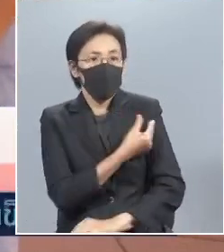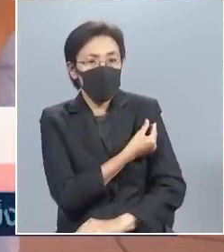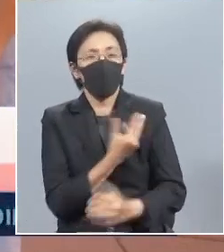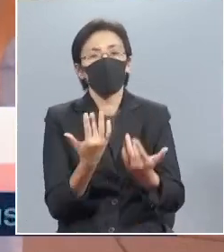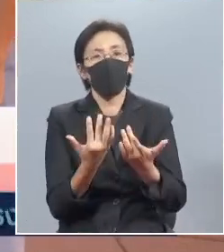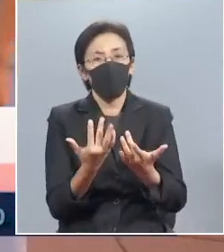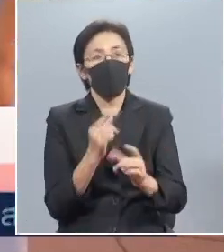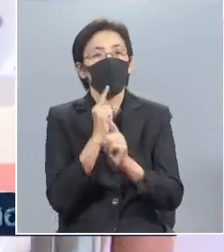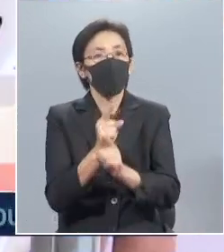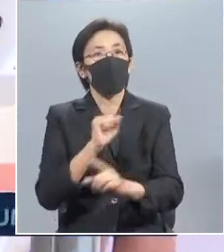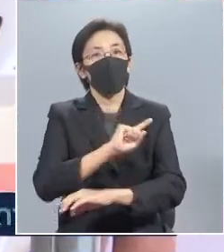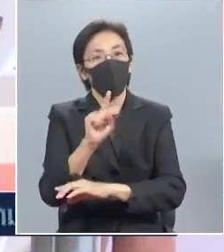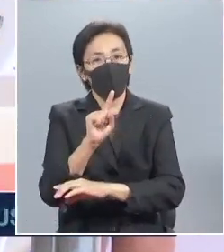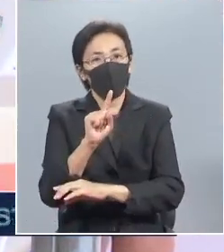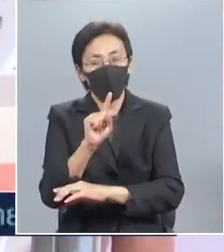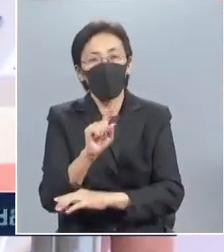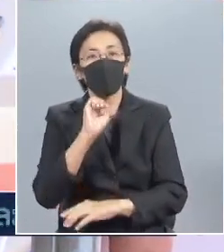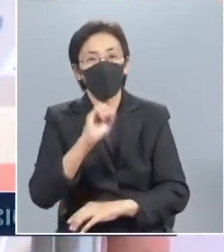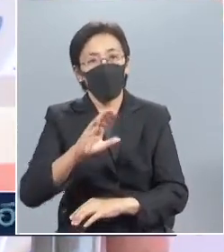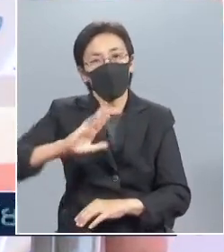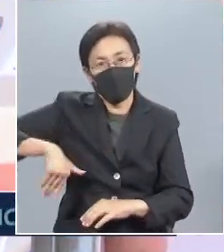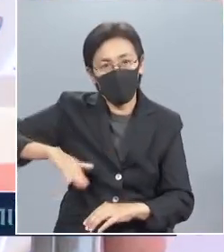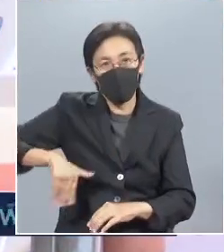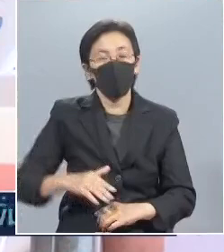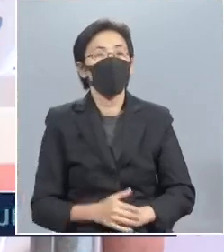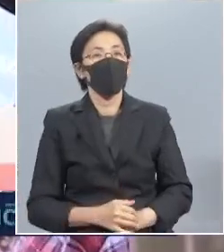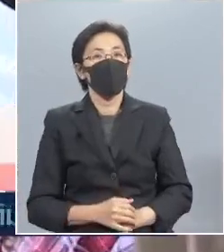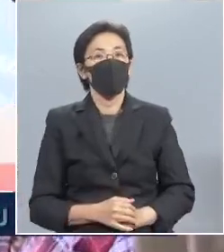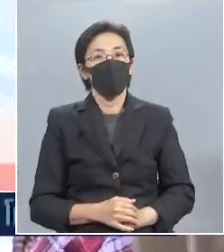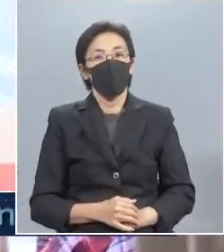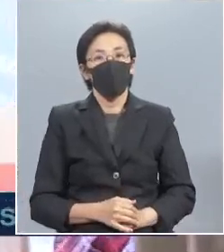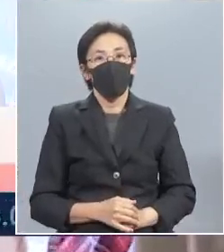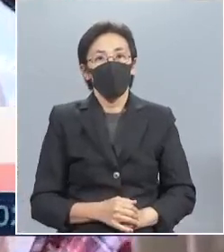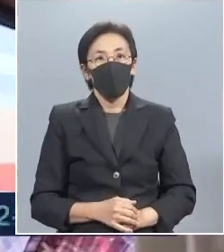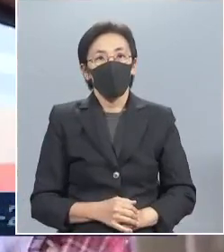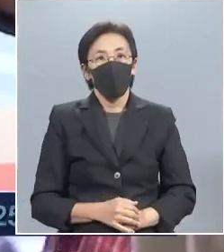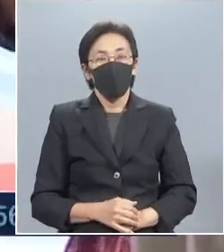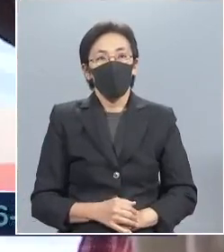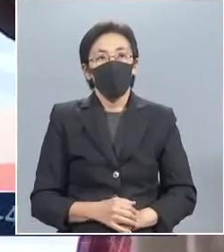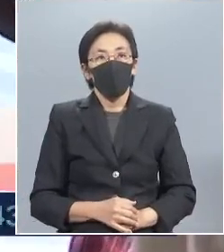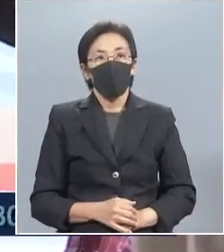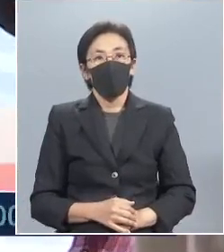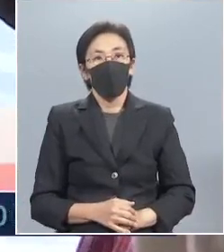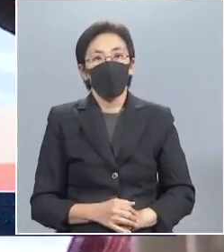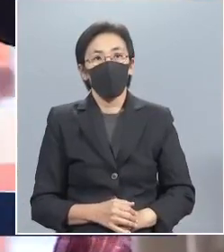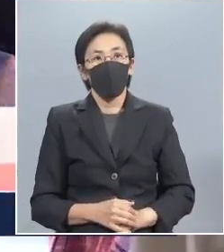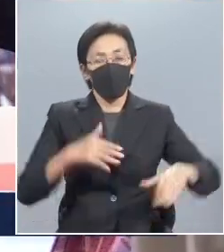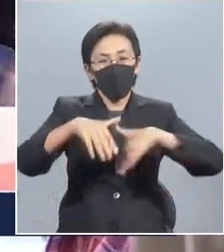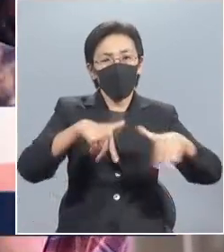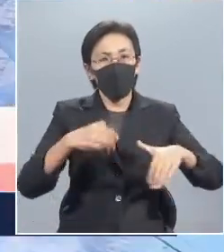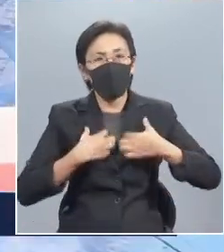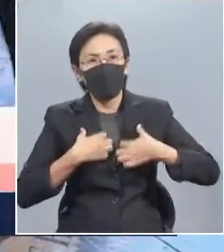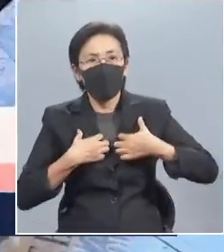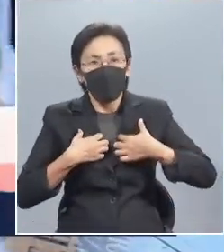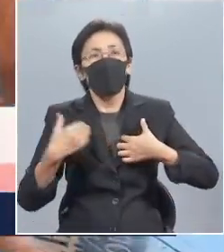นะฮะตามวันและเวลาที่ได้มีการรับแจ้งไปแน่นอนครับว่าพอมีเรื่องนี้เกิดขึ้นนะก็ทำให้เกิดความวุ่นวายขึ้นเล็กน้อย